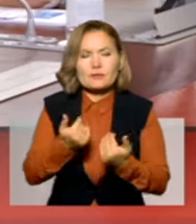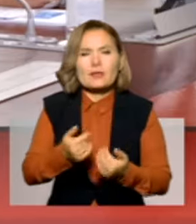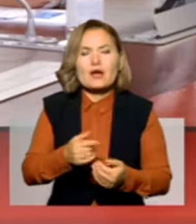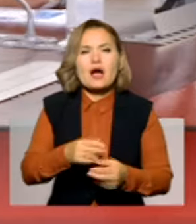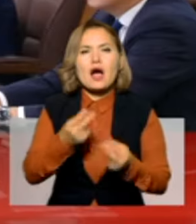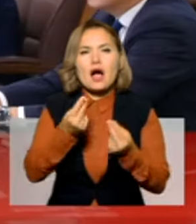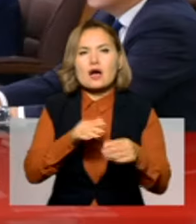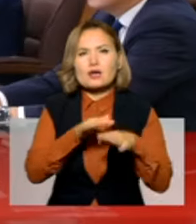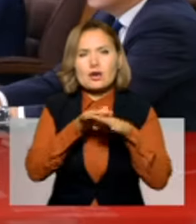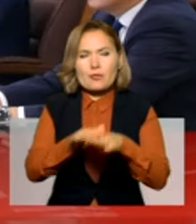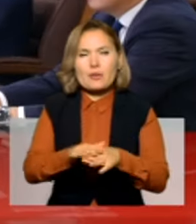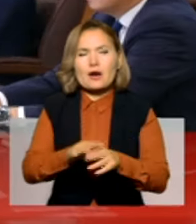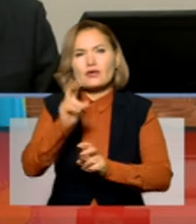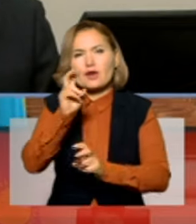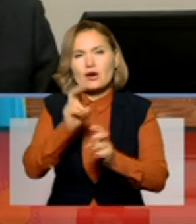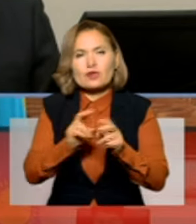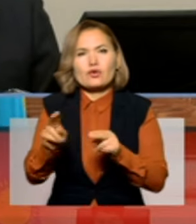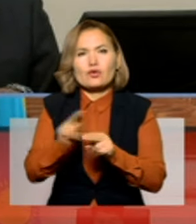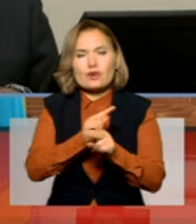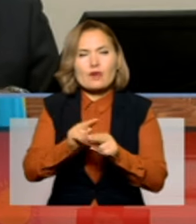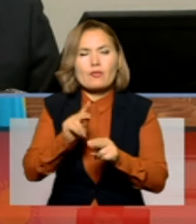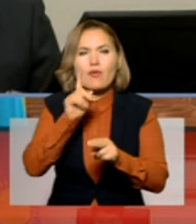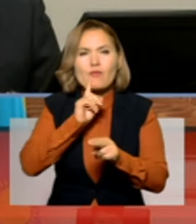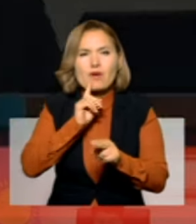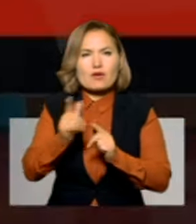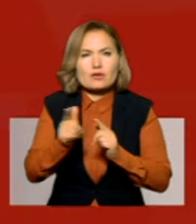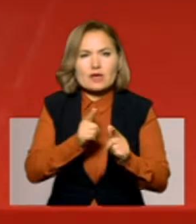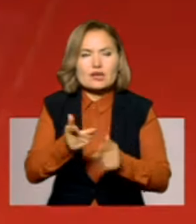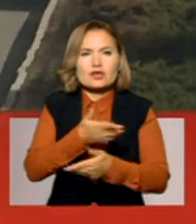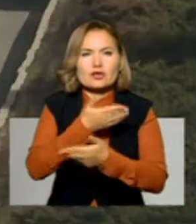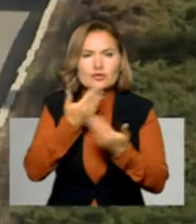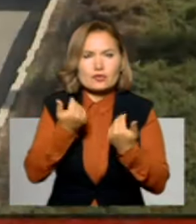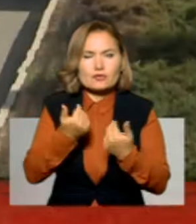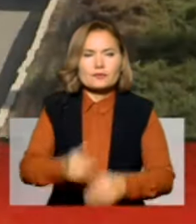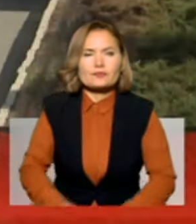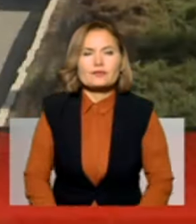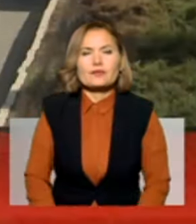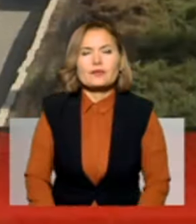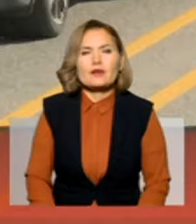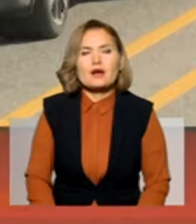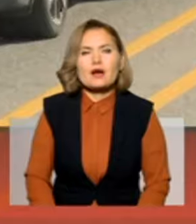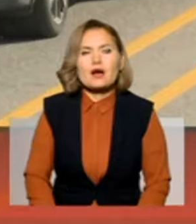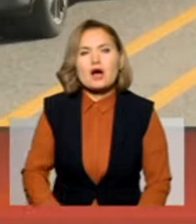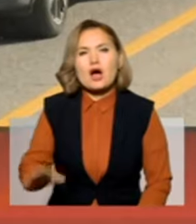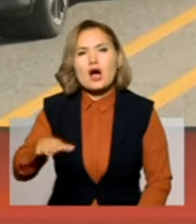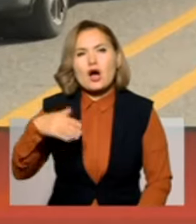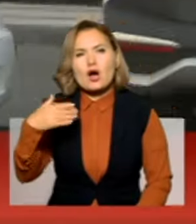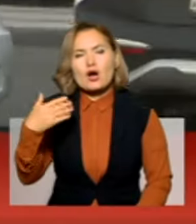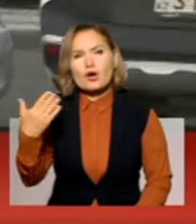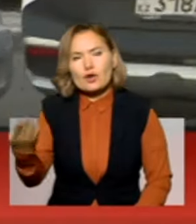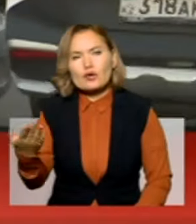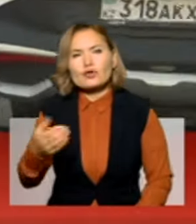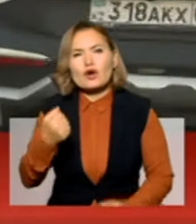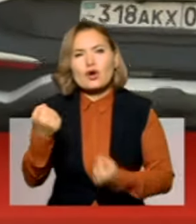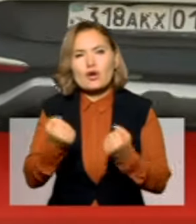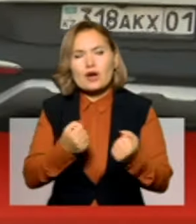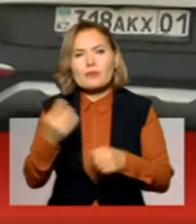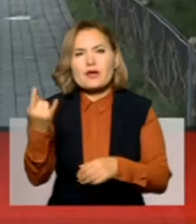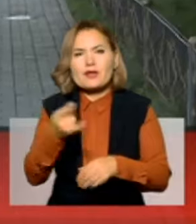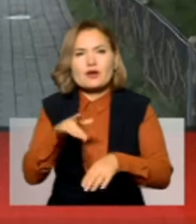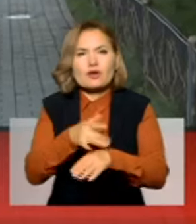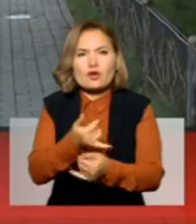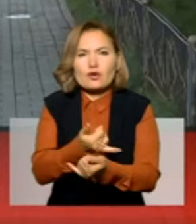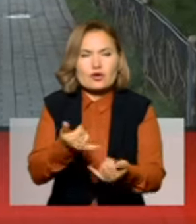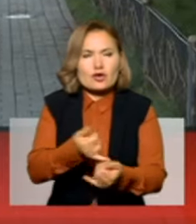Қаржы бөлінгенімен қай облыстарда әзірлік нашар? Рөлі оң жақта орналасқан көліктер такси қызметін көрсете